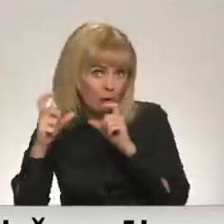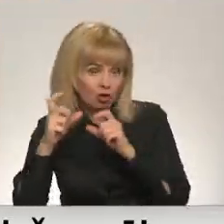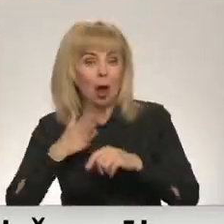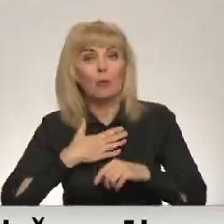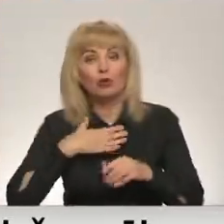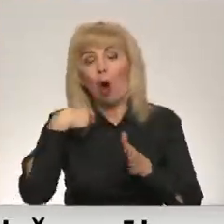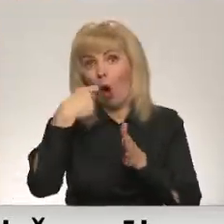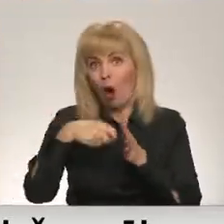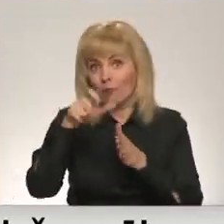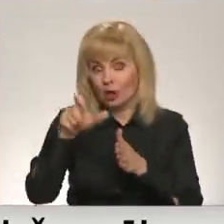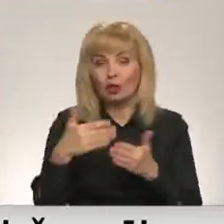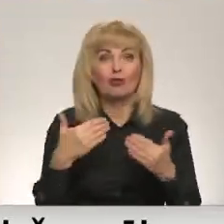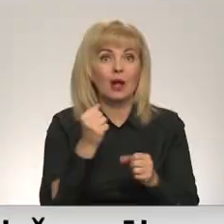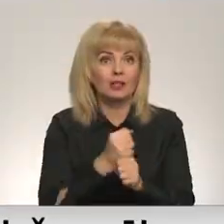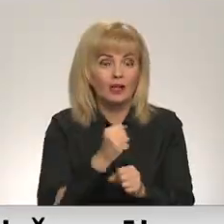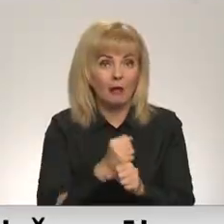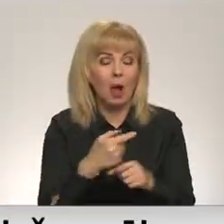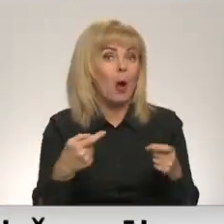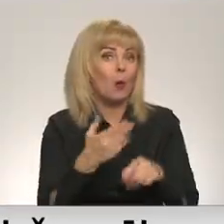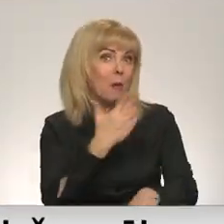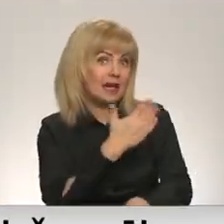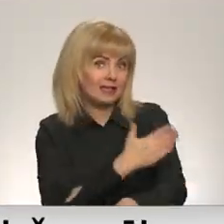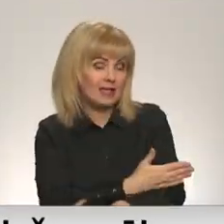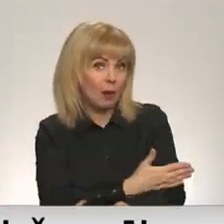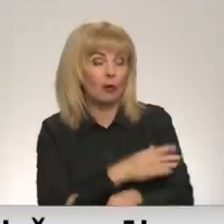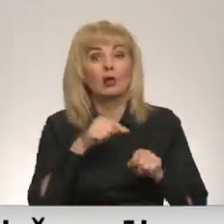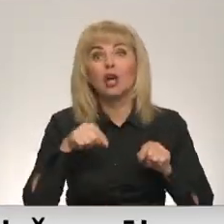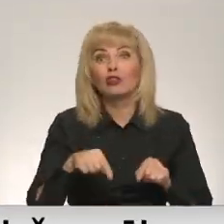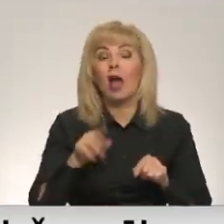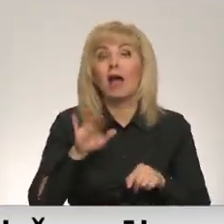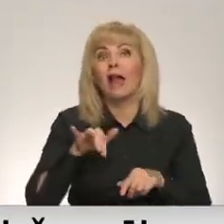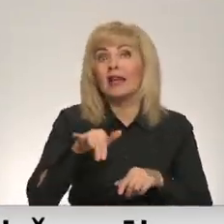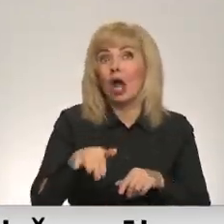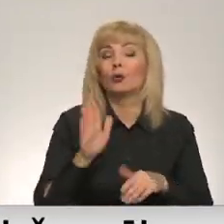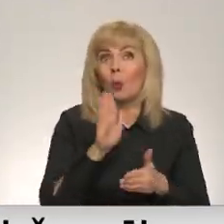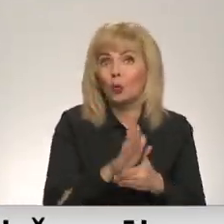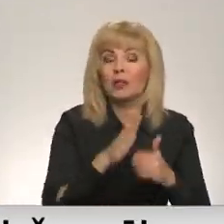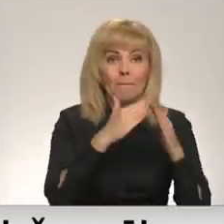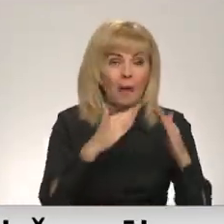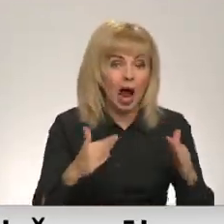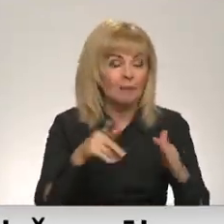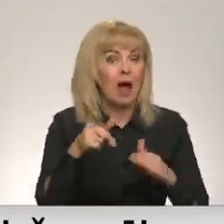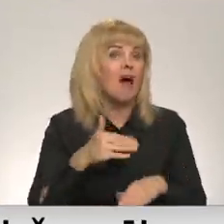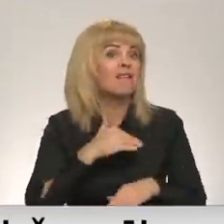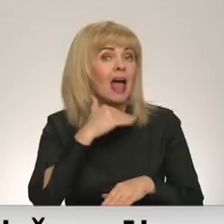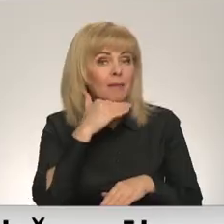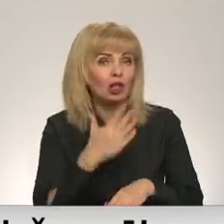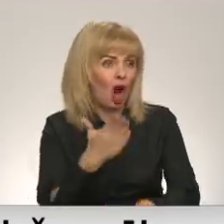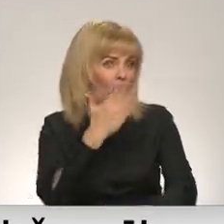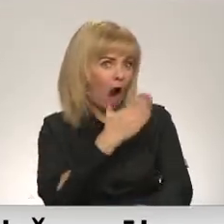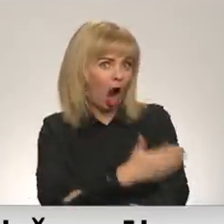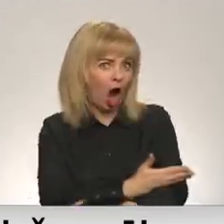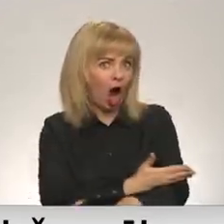mūsu operators šodien strādā gumijas zābakos. Un šeit, lai tiktu uz mājām, nepietiek arī ar šādiem lieliem zābakiem.